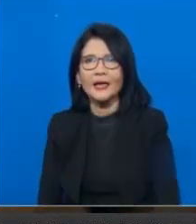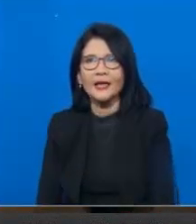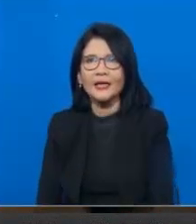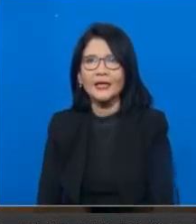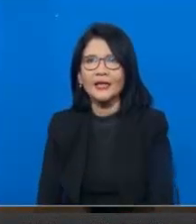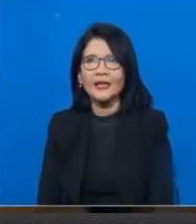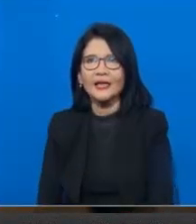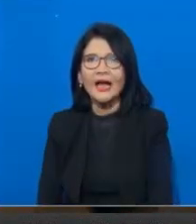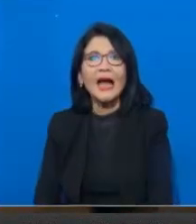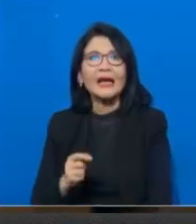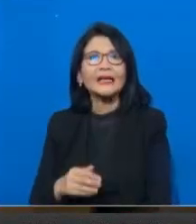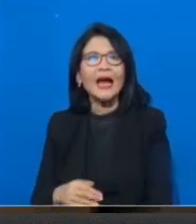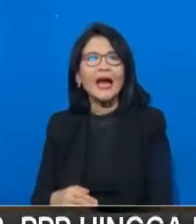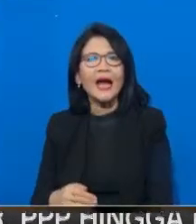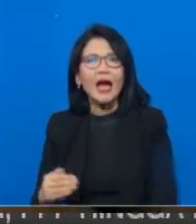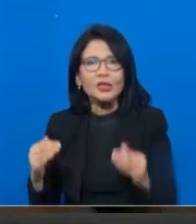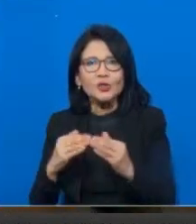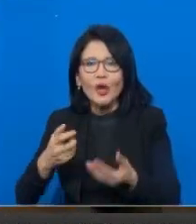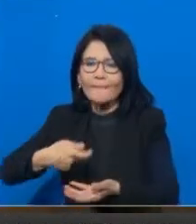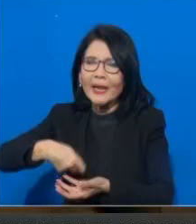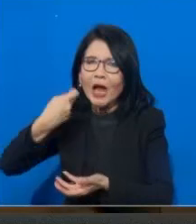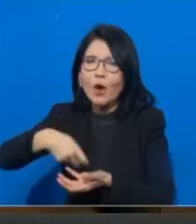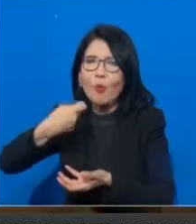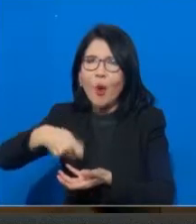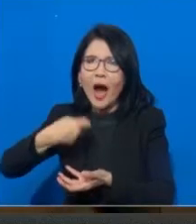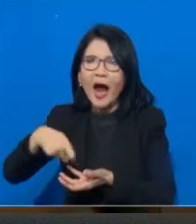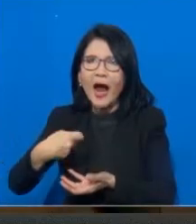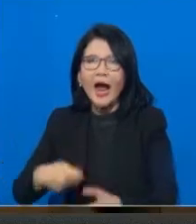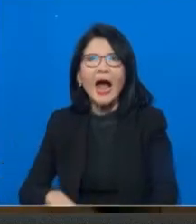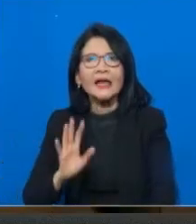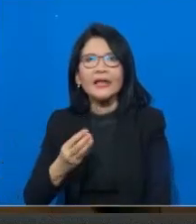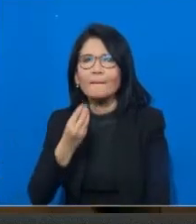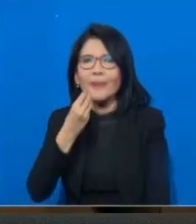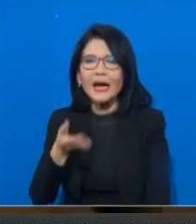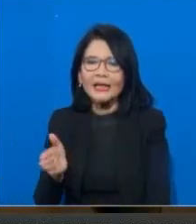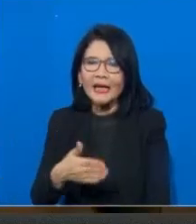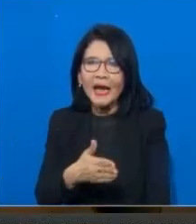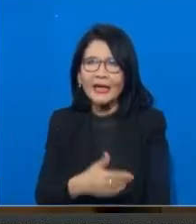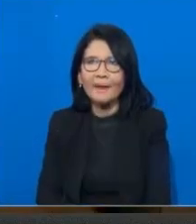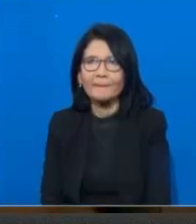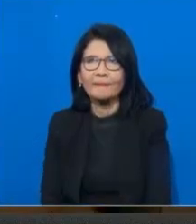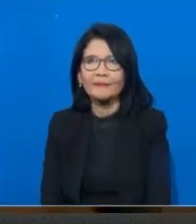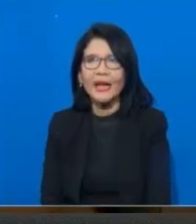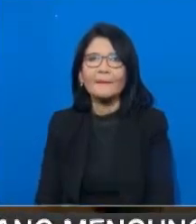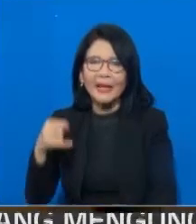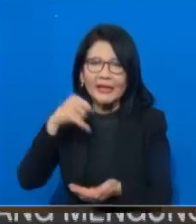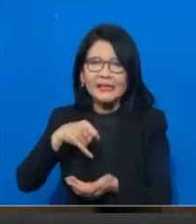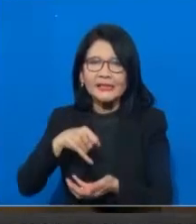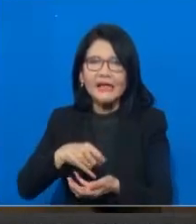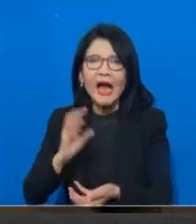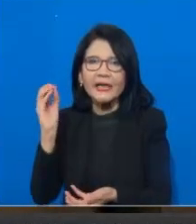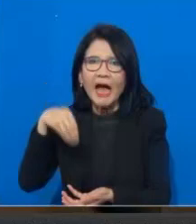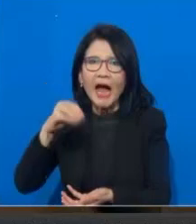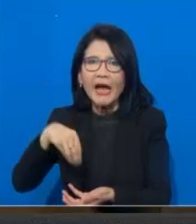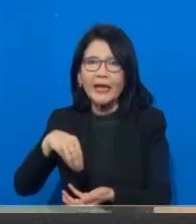Karena cocoknya emang dibuat kuah. Biasa misoa kuah ada orang biasa mintanya seafood, tapi kalau normal biasa ya kita biasa isi ada iwan, ayam,